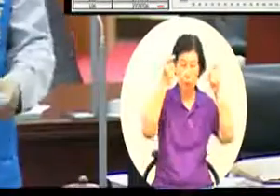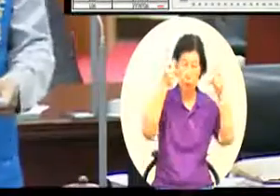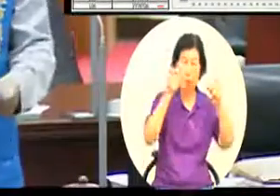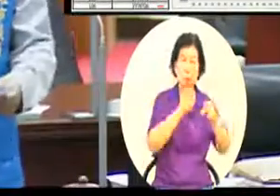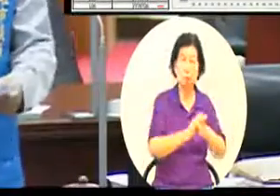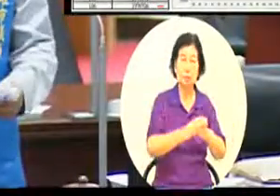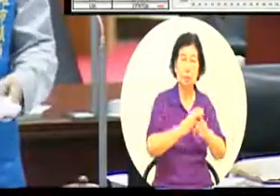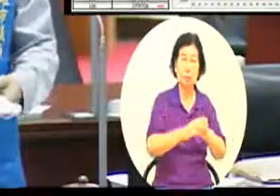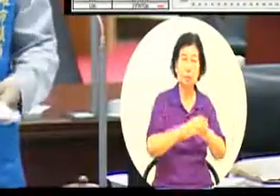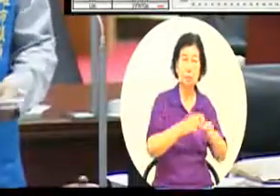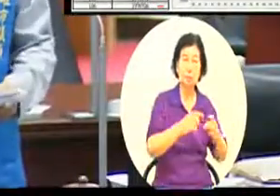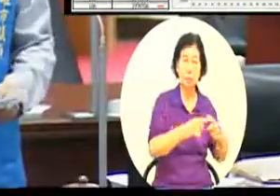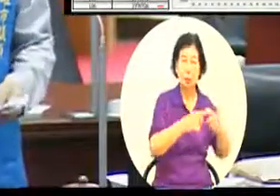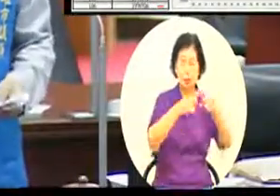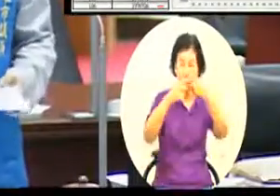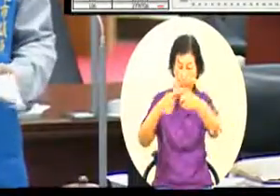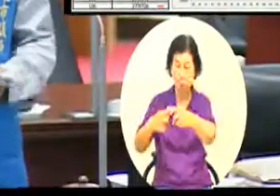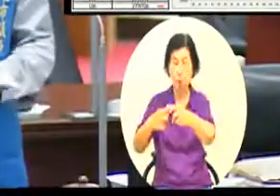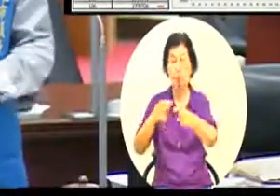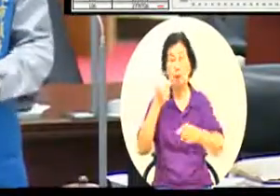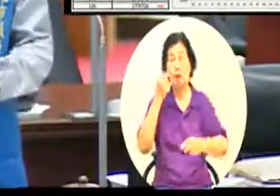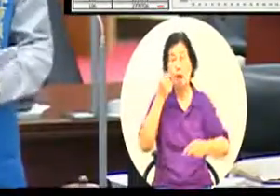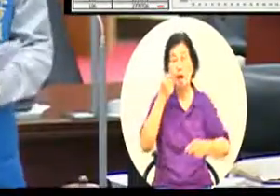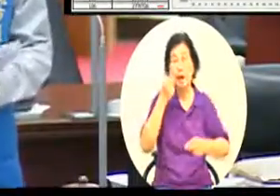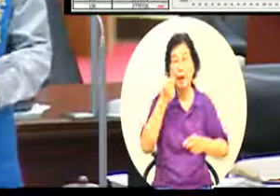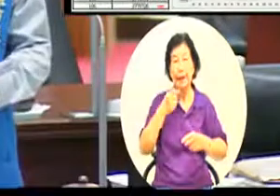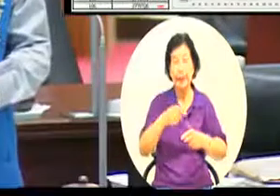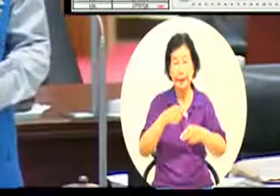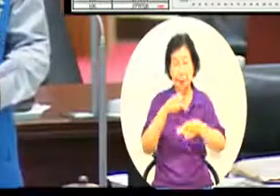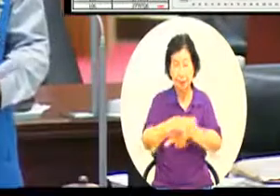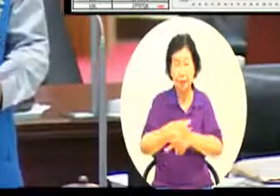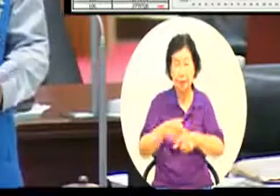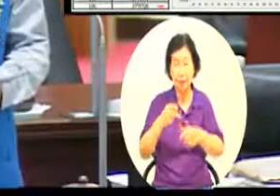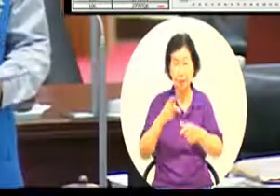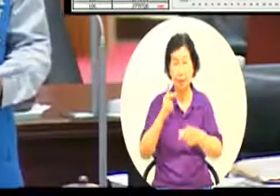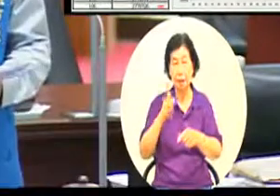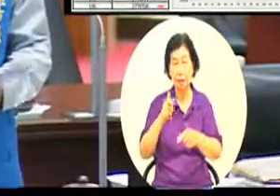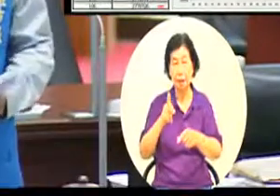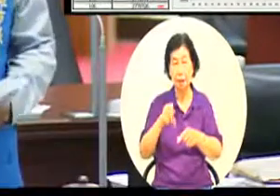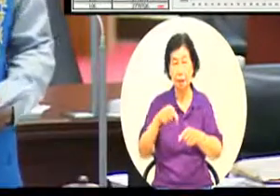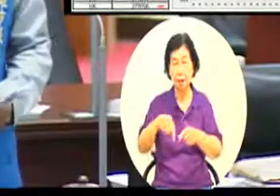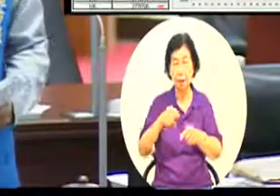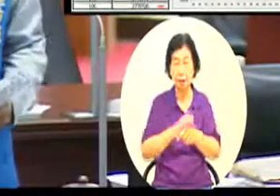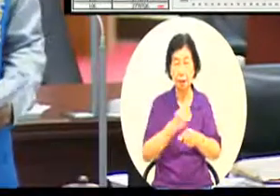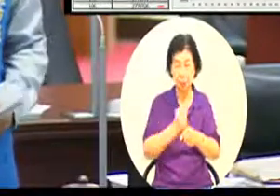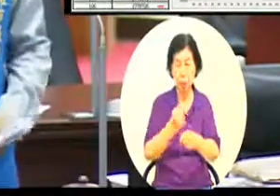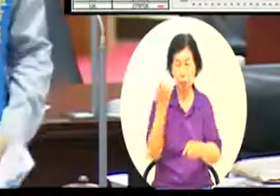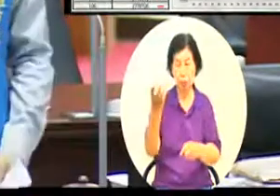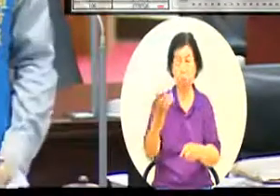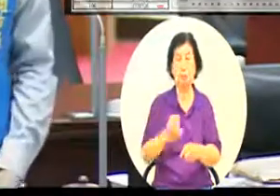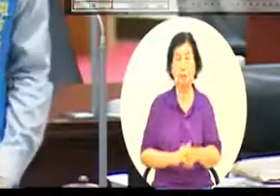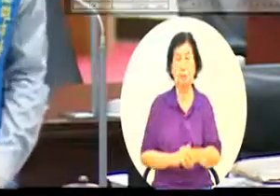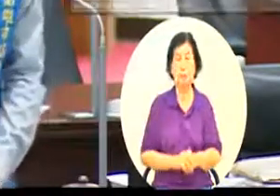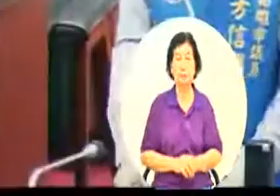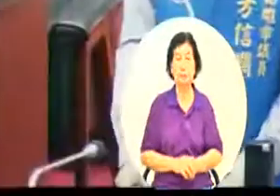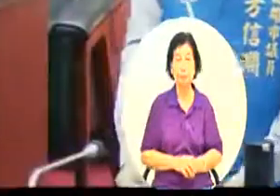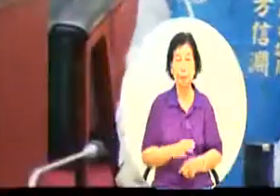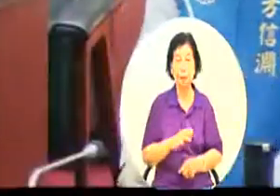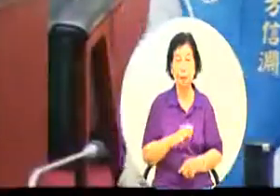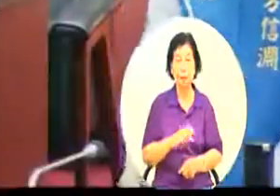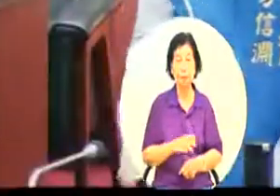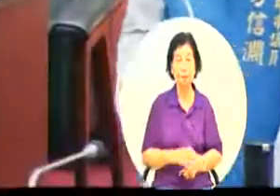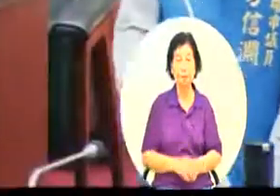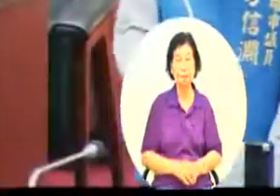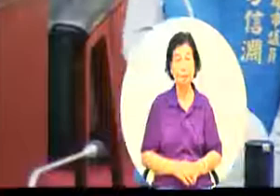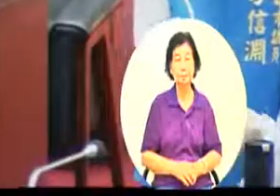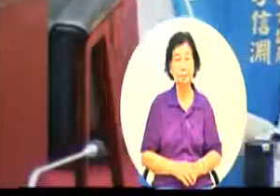问题，我要想请市长哈，你对人口持续衰退的这个看法是如何？请市长回答一下。 请